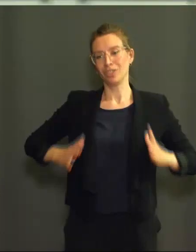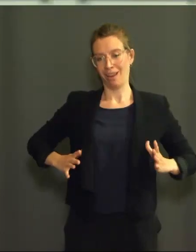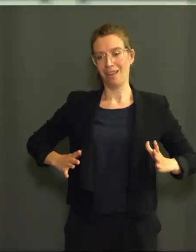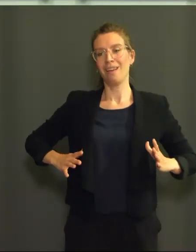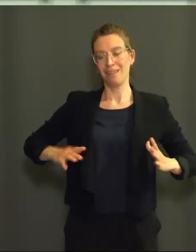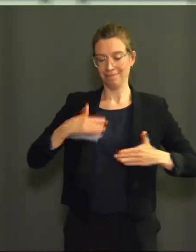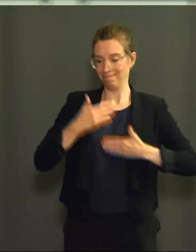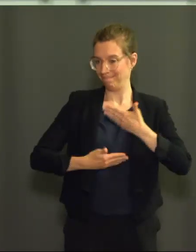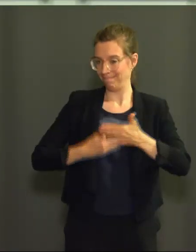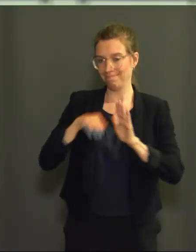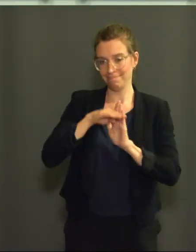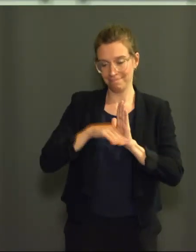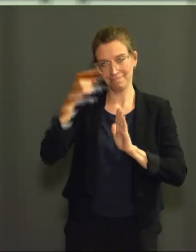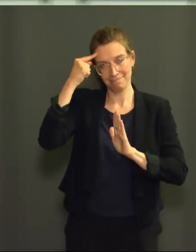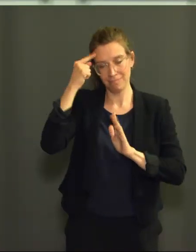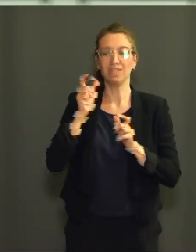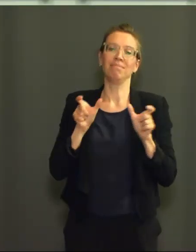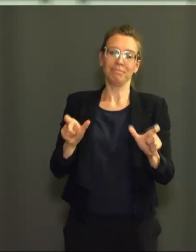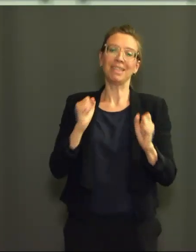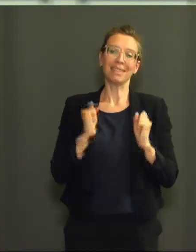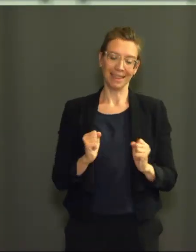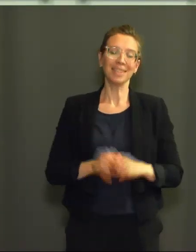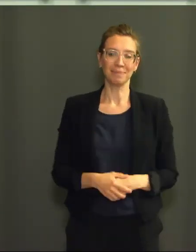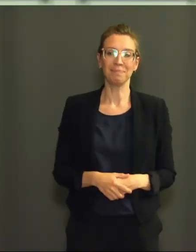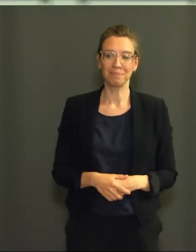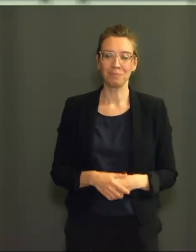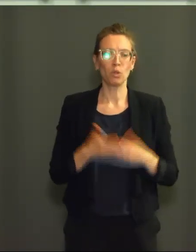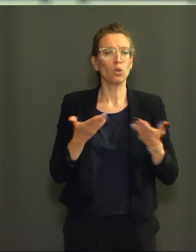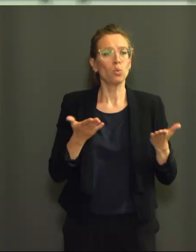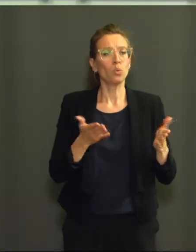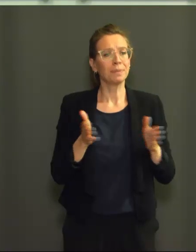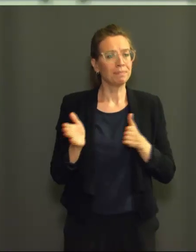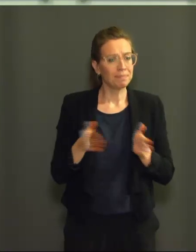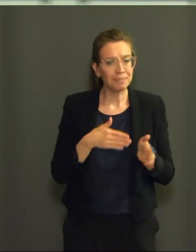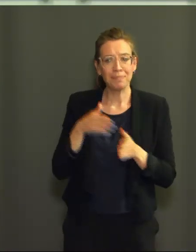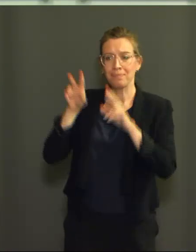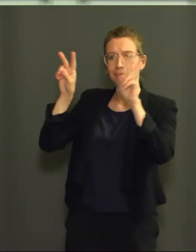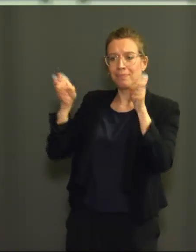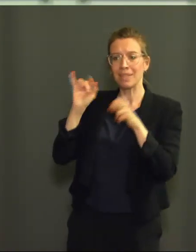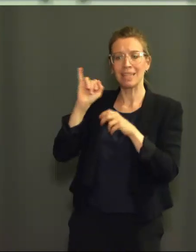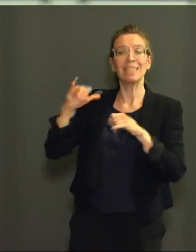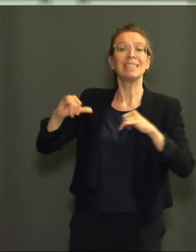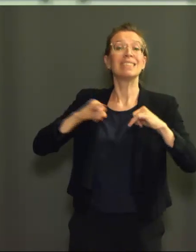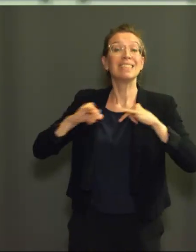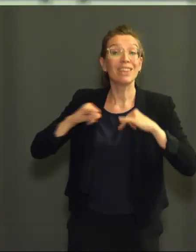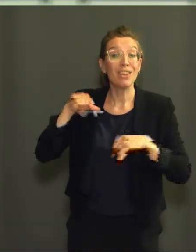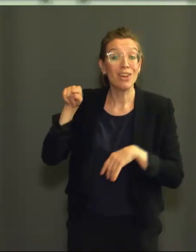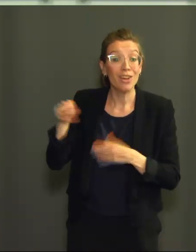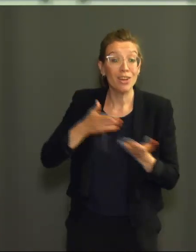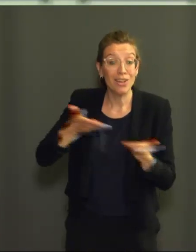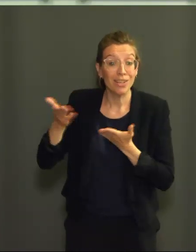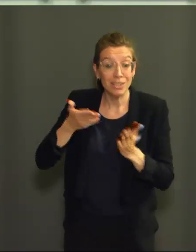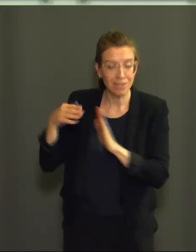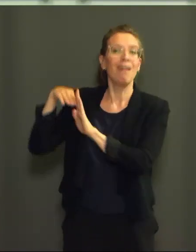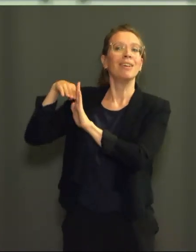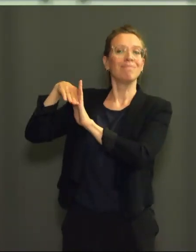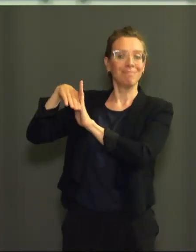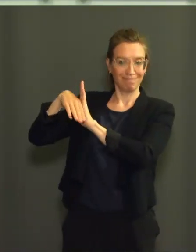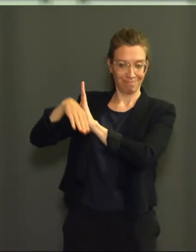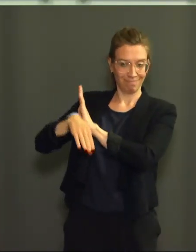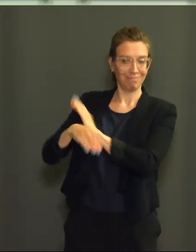Betreft de ziekenhuisopnames, deze gaan ook verder in dalende lijn. Behalve in Brussel en Waals-Brabant, waar wel